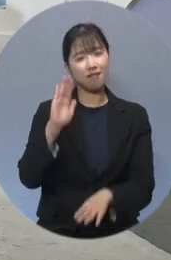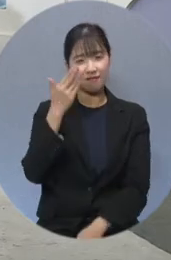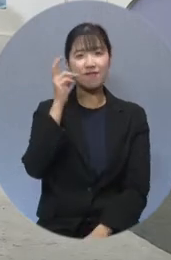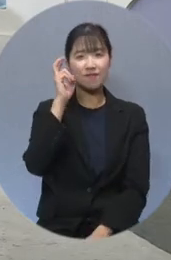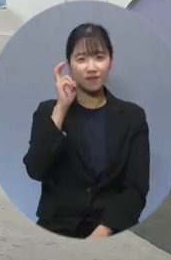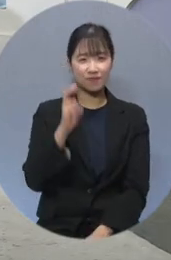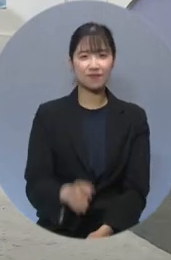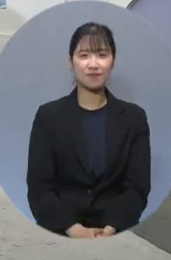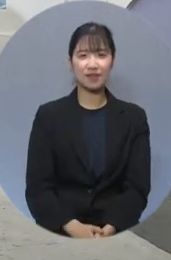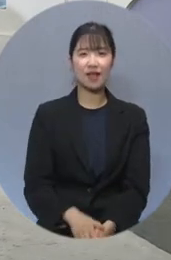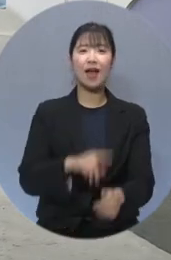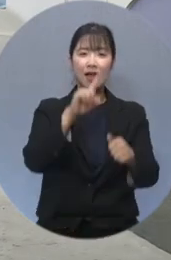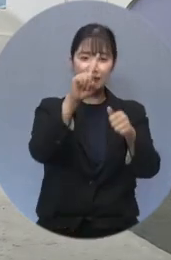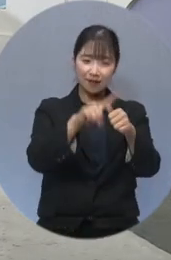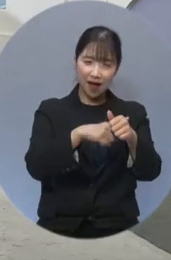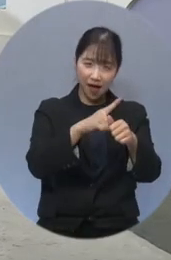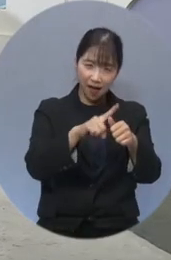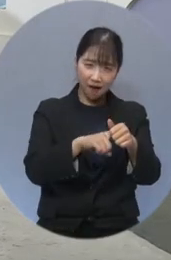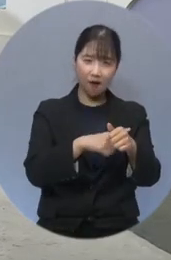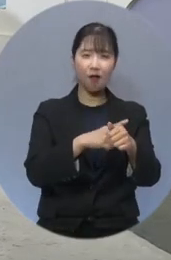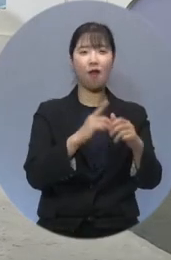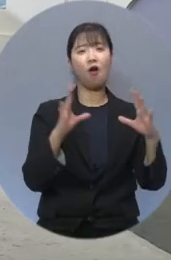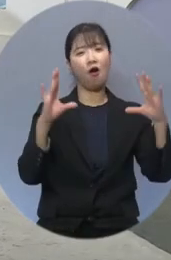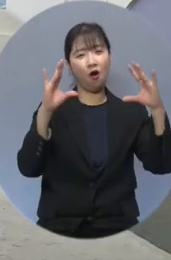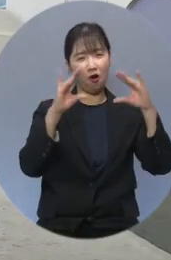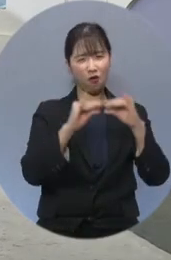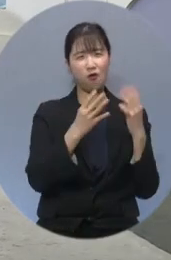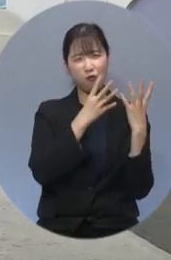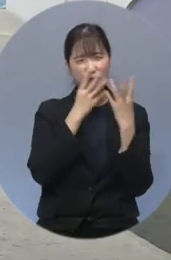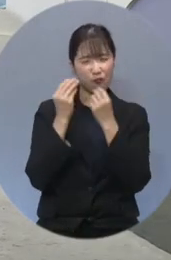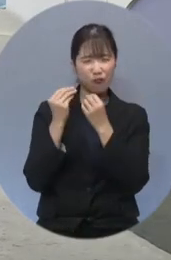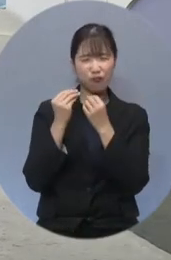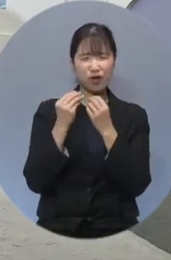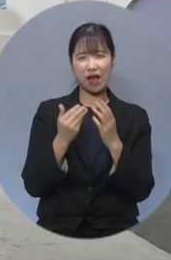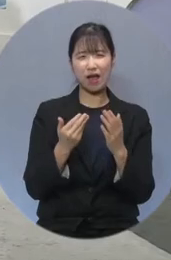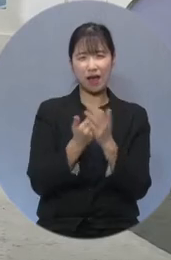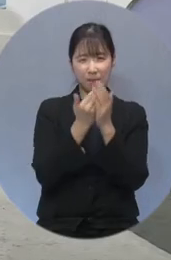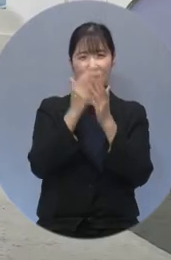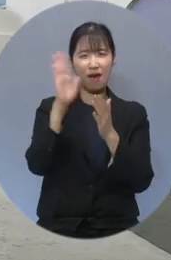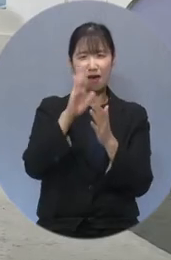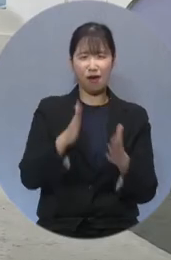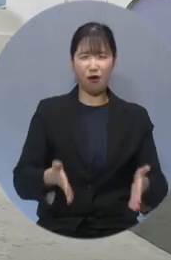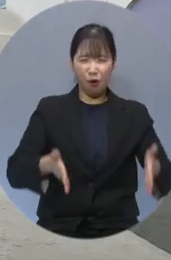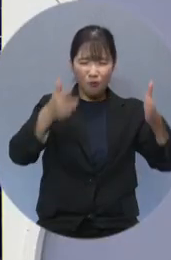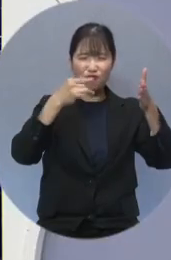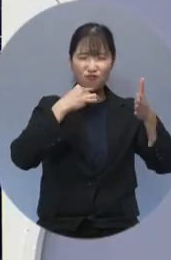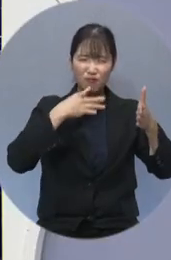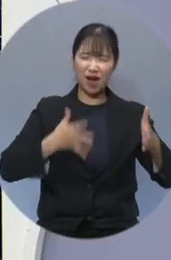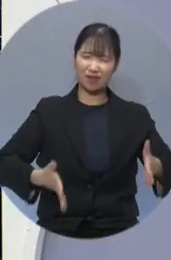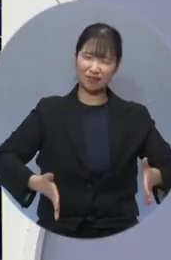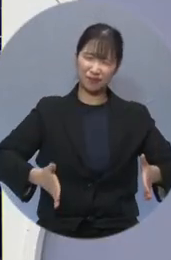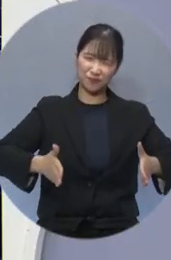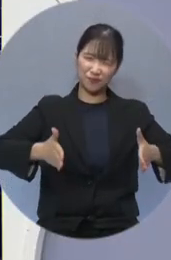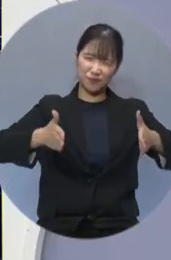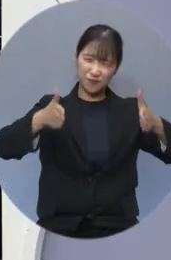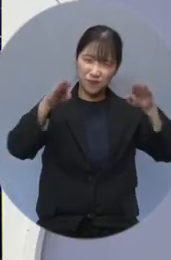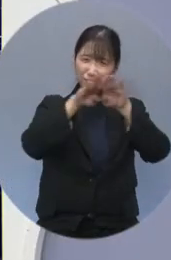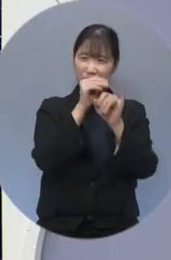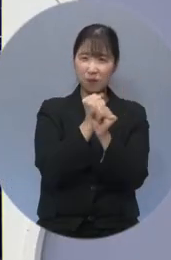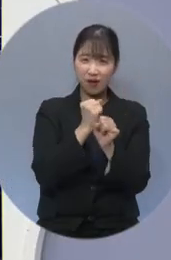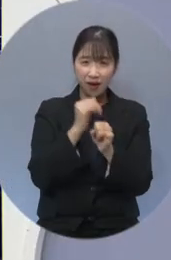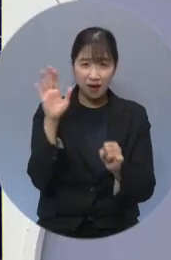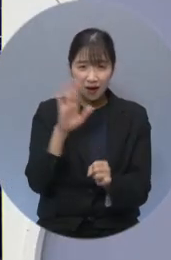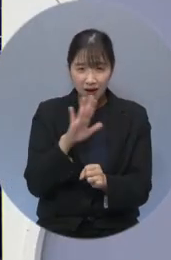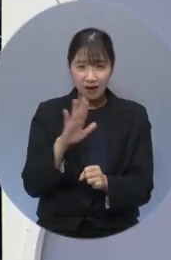생각합니다. 자연과 어우러지고 난개발이 아닌 건물만 높이 올라가는 것이 아니라